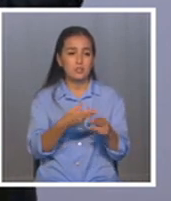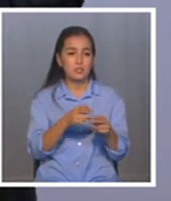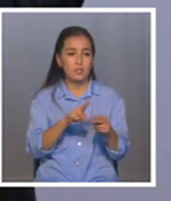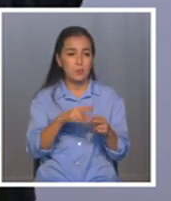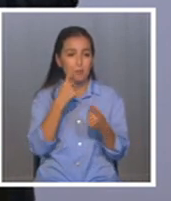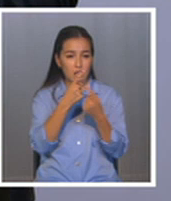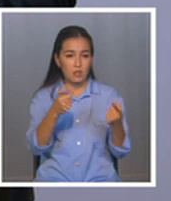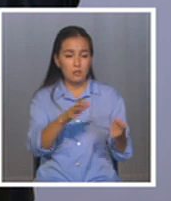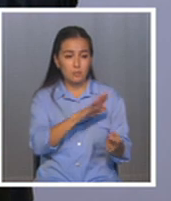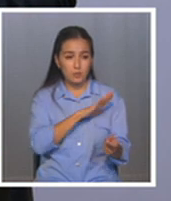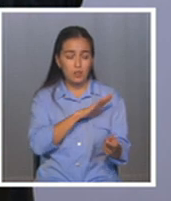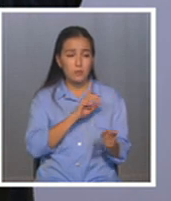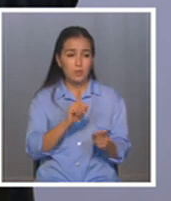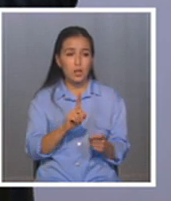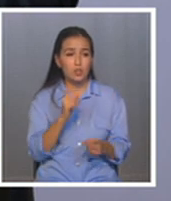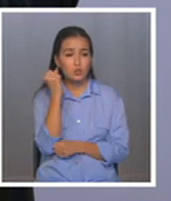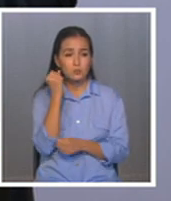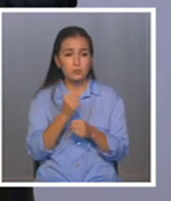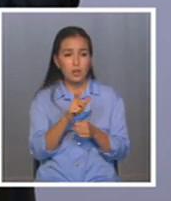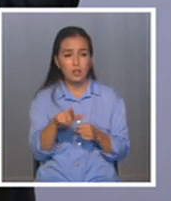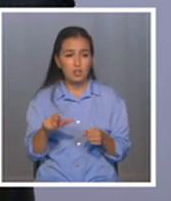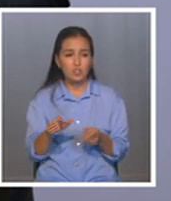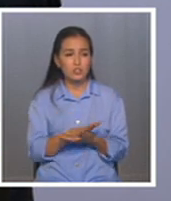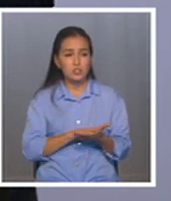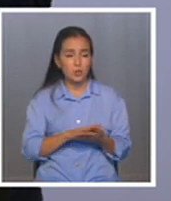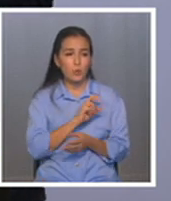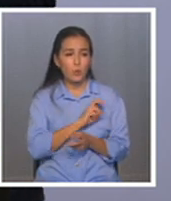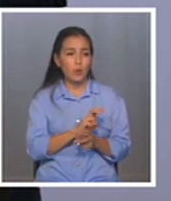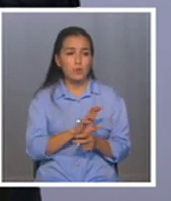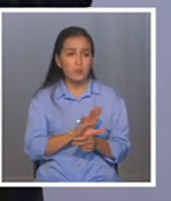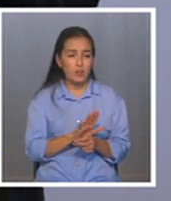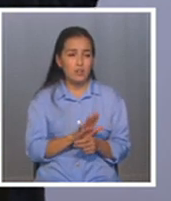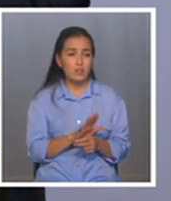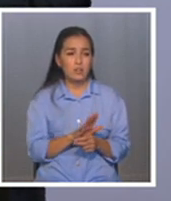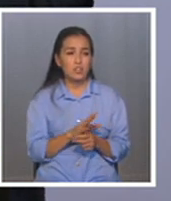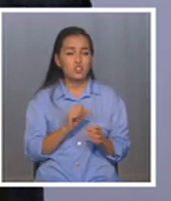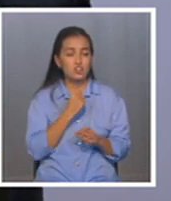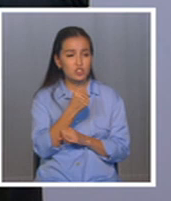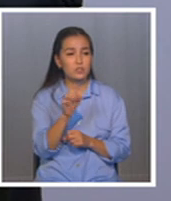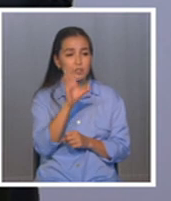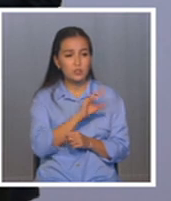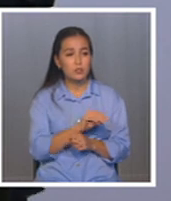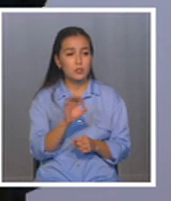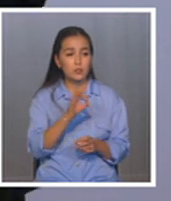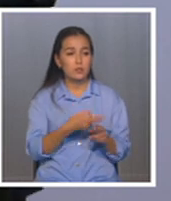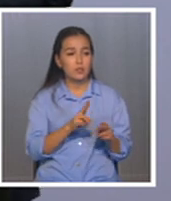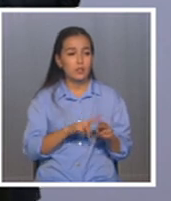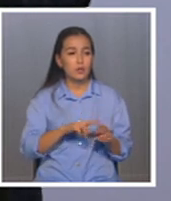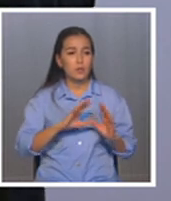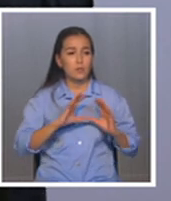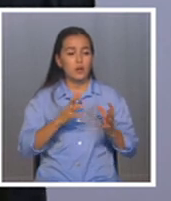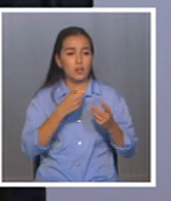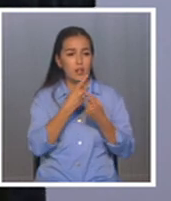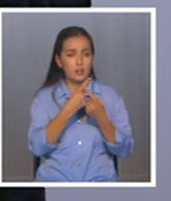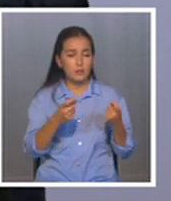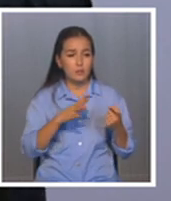мәлімдеді. Бірақ жұмысшылар ешқашан еш нәрседен қорықпайтындығын және жеңіске жететіндігін бүкіл әлемге елік